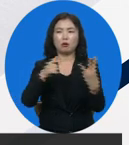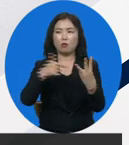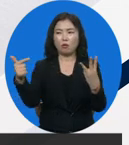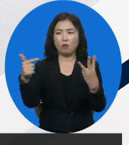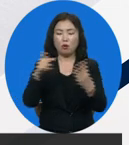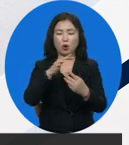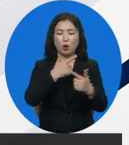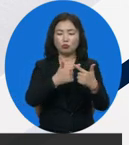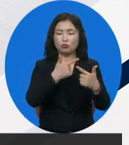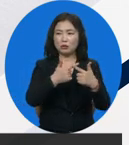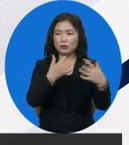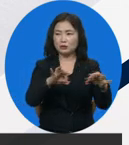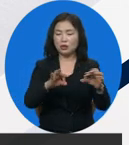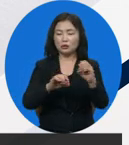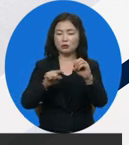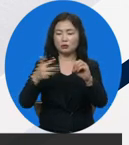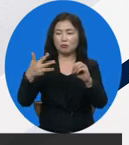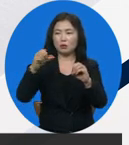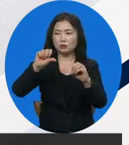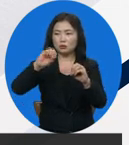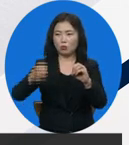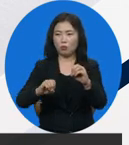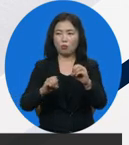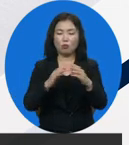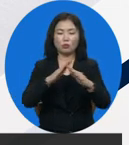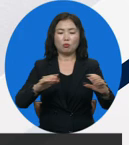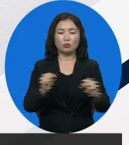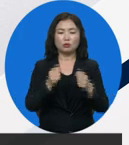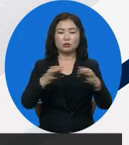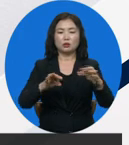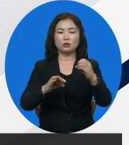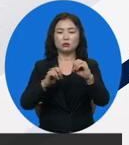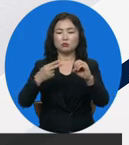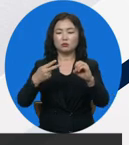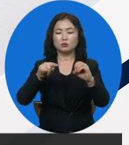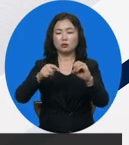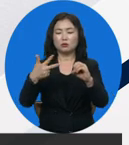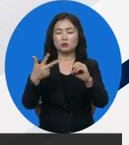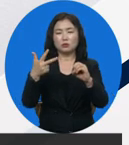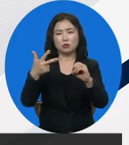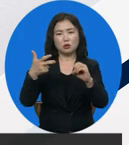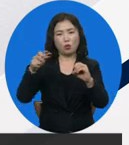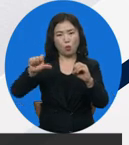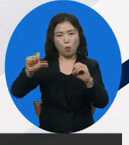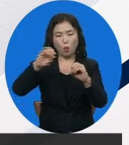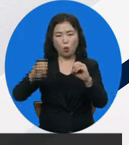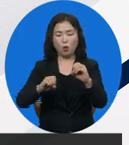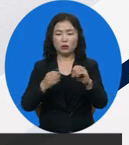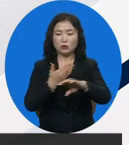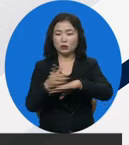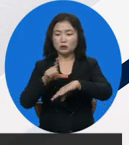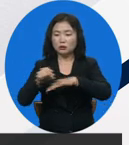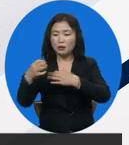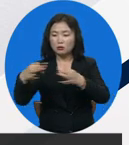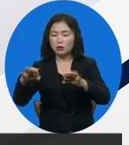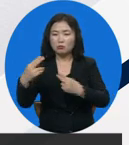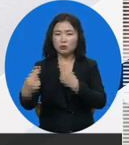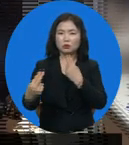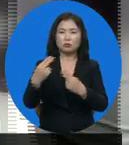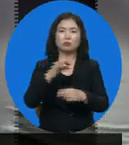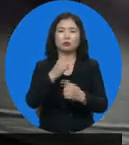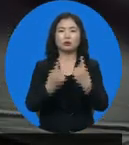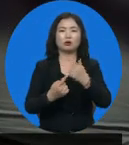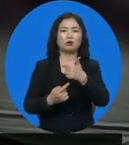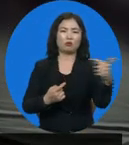비앤케이 0.85% 전북은행 0.75% 등 지방은행 과 비교해도 높습니다